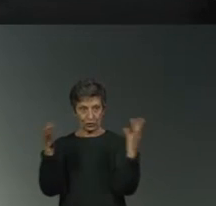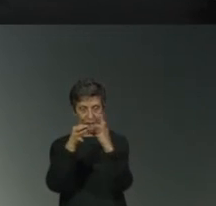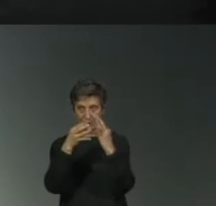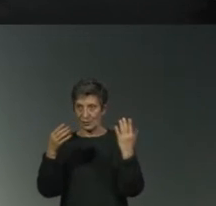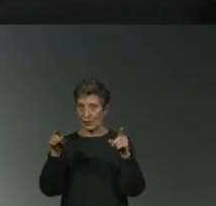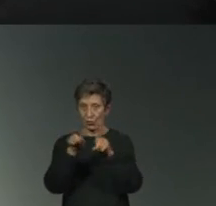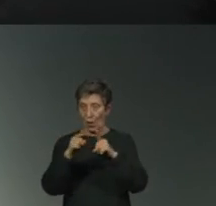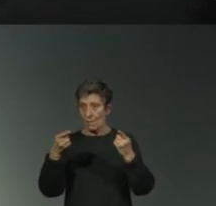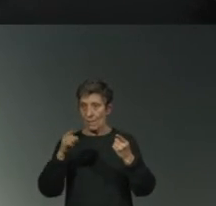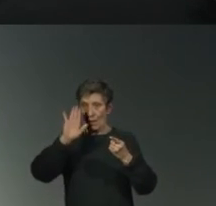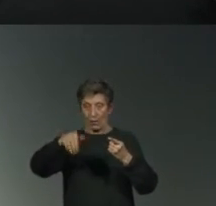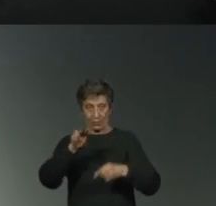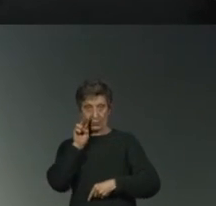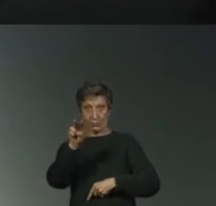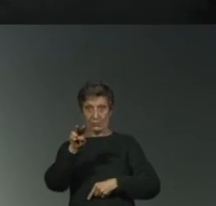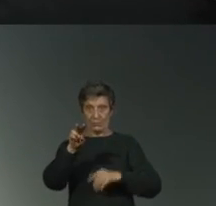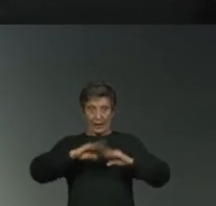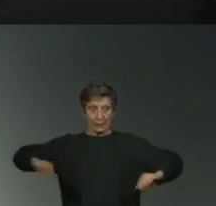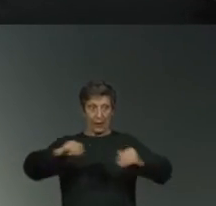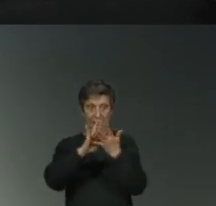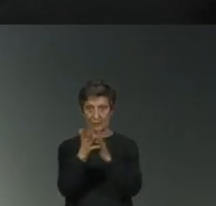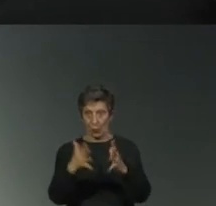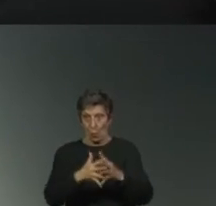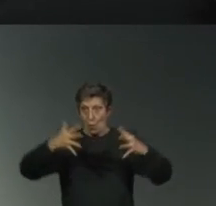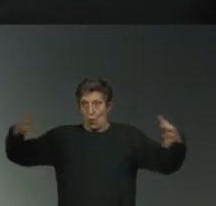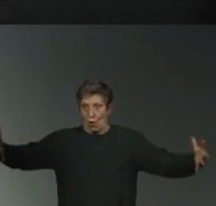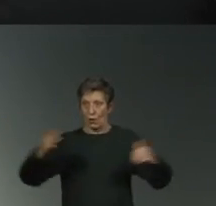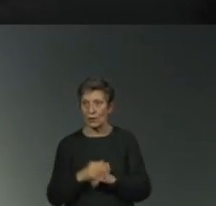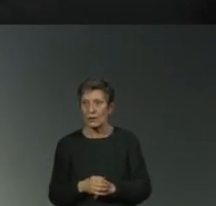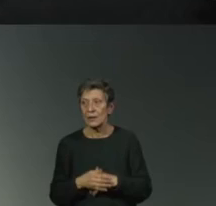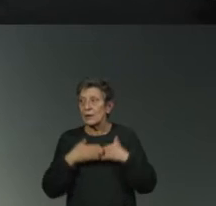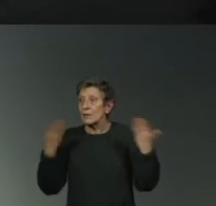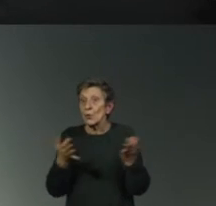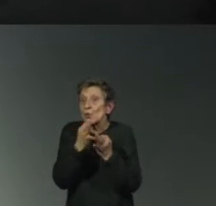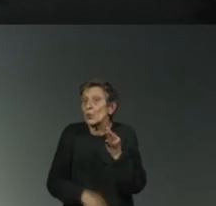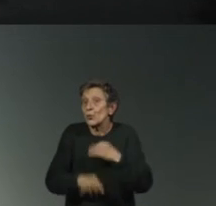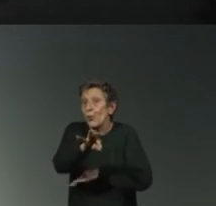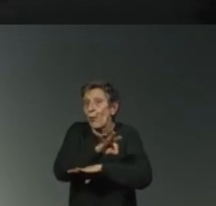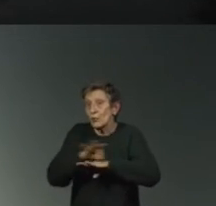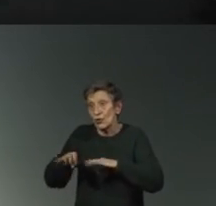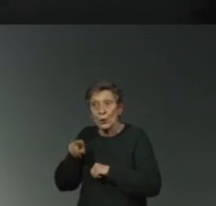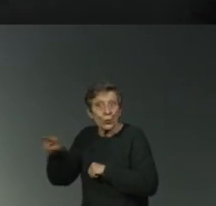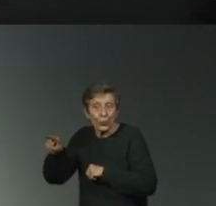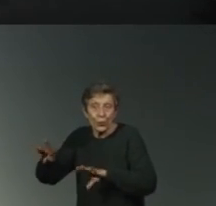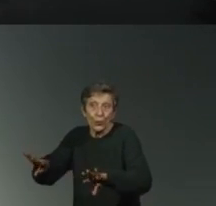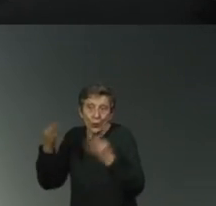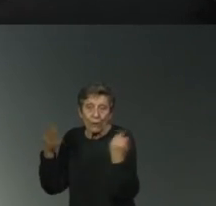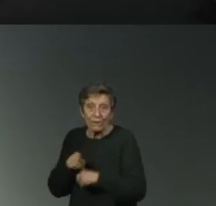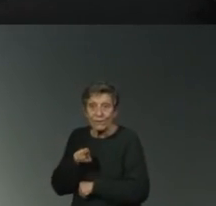dilater l'espace. Et donc l'architecture, là en l'occurrence, la solution architecturale trouvée par Christian de